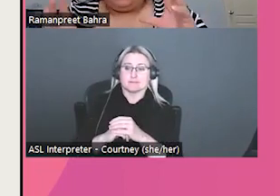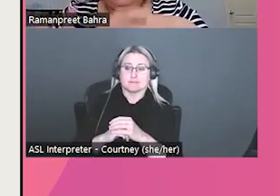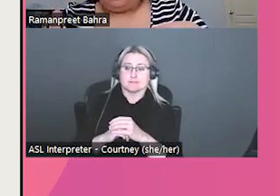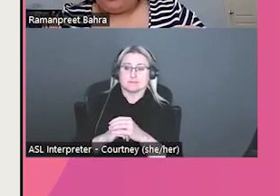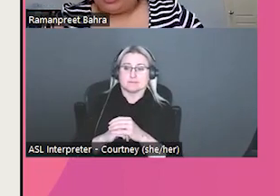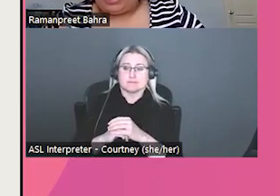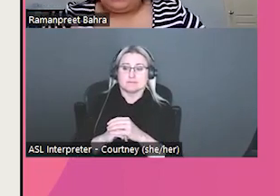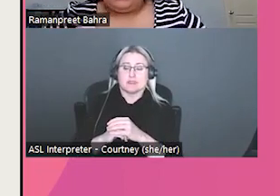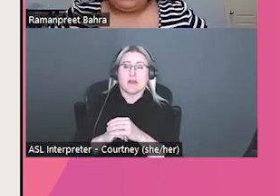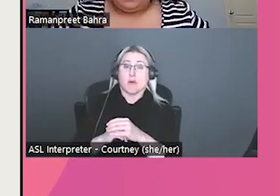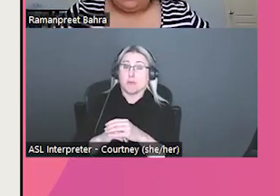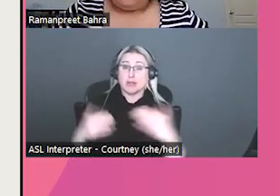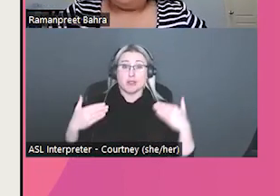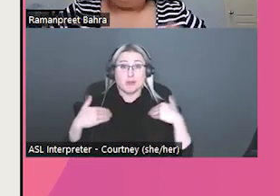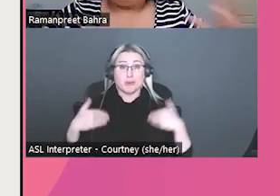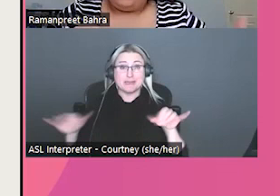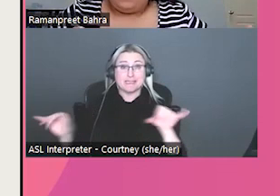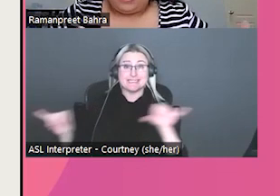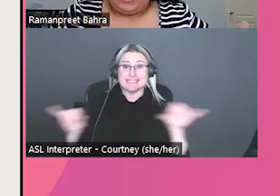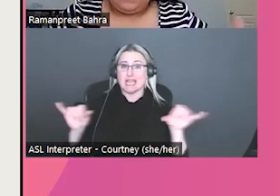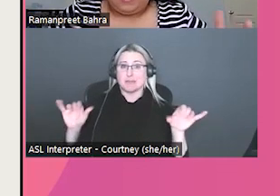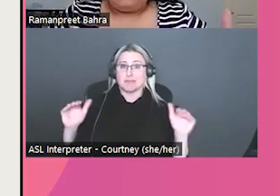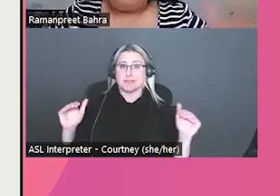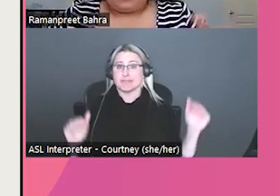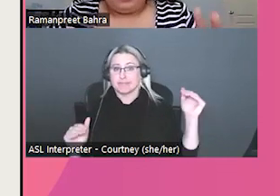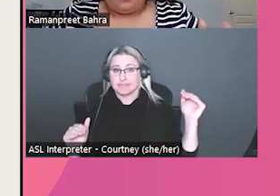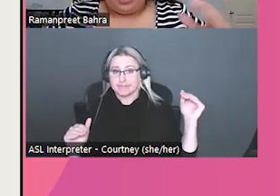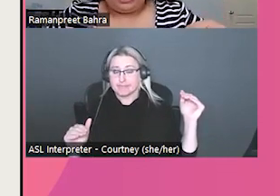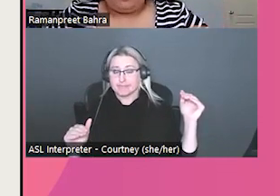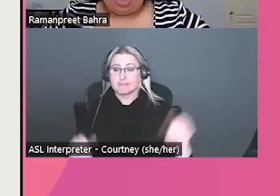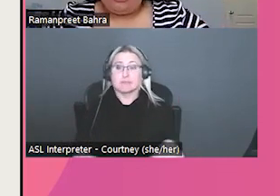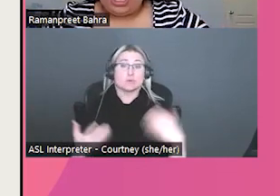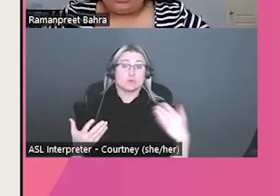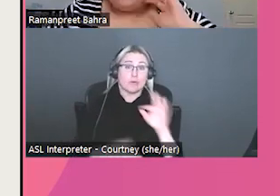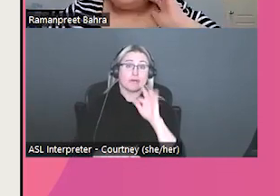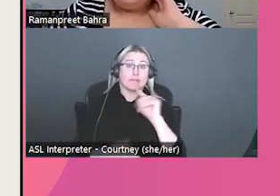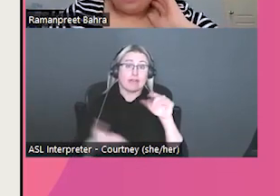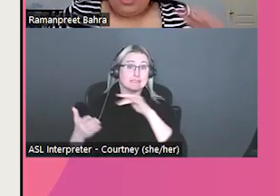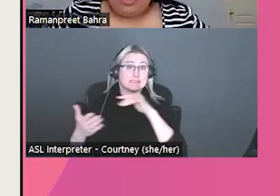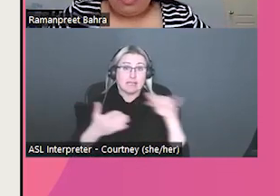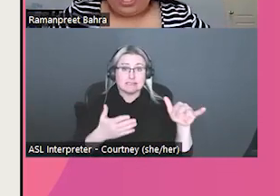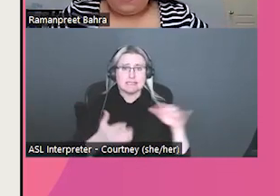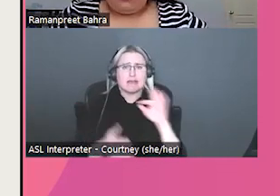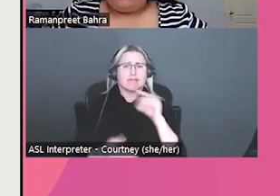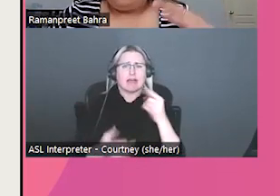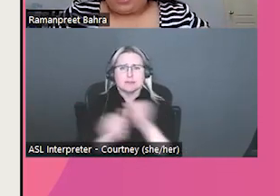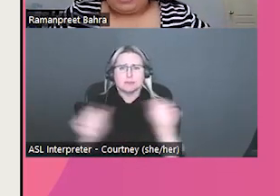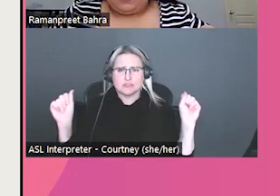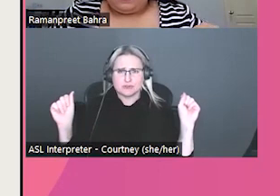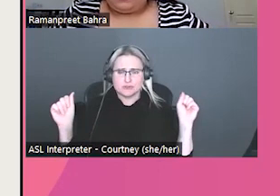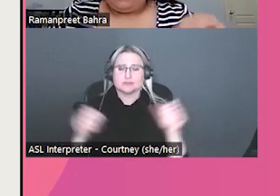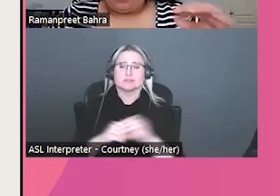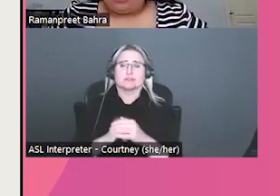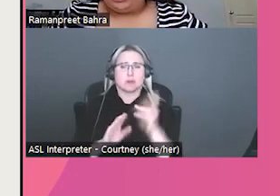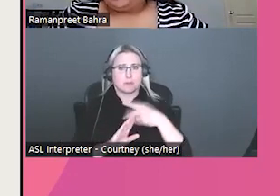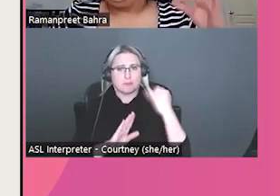négative et à quel point, donc on peut être vu comme non humain, exclu. Alors, les études